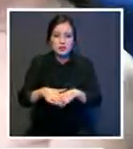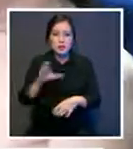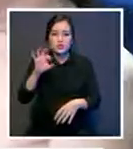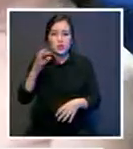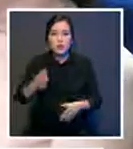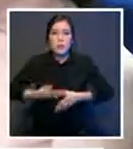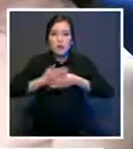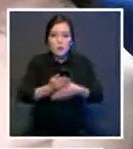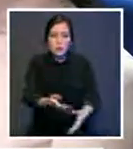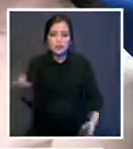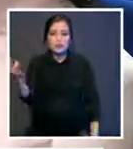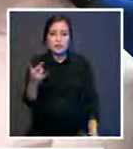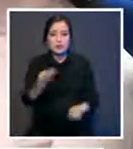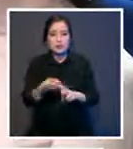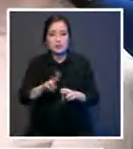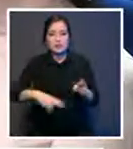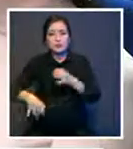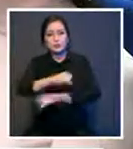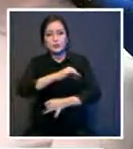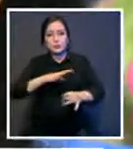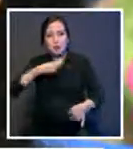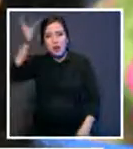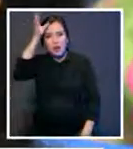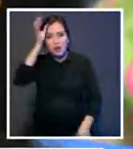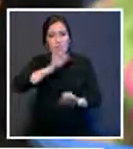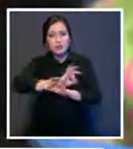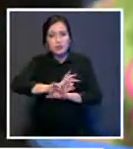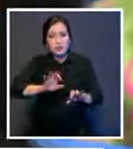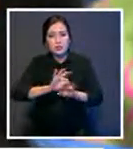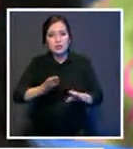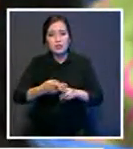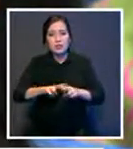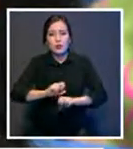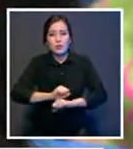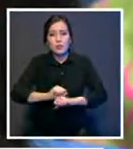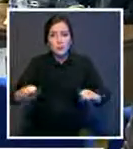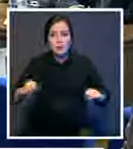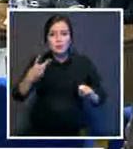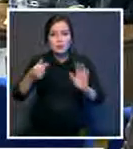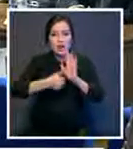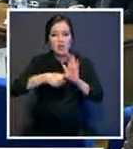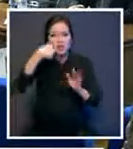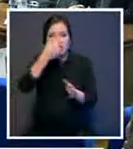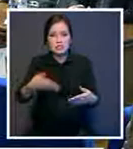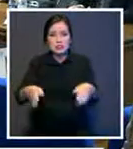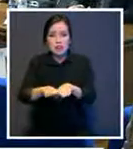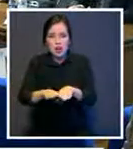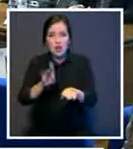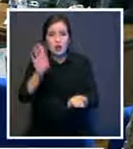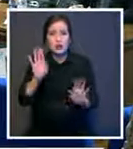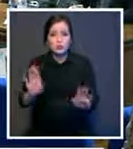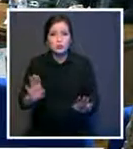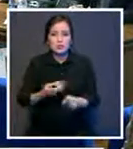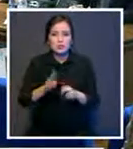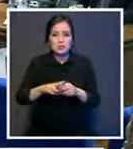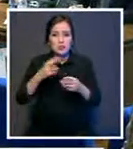мәселесі талқыланды. Ғалымдар полигонның жабылғанына 26 жыл толғанымен, ондағы радиация ошақтары әлі күнге дейін